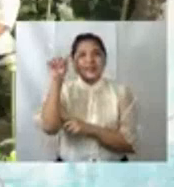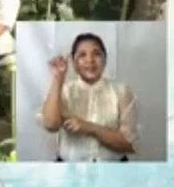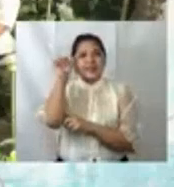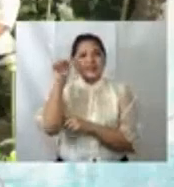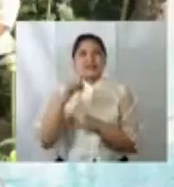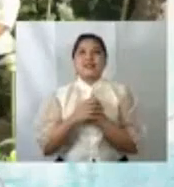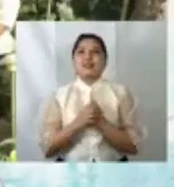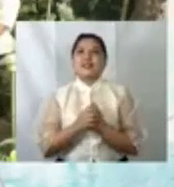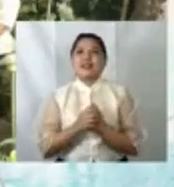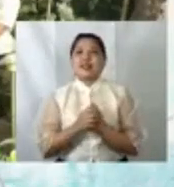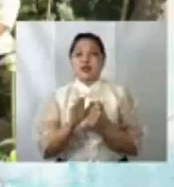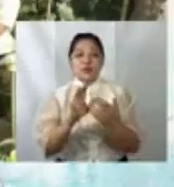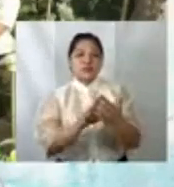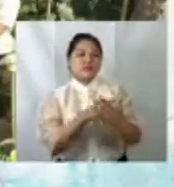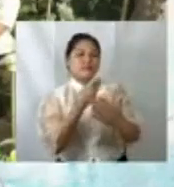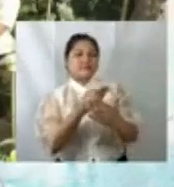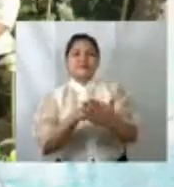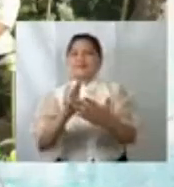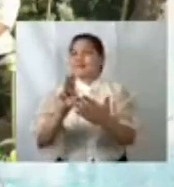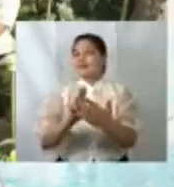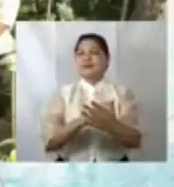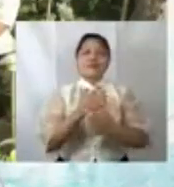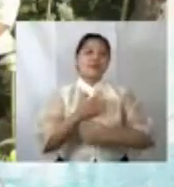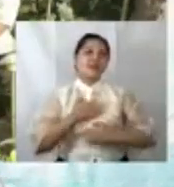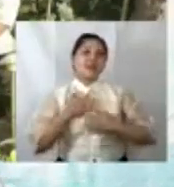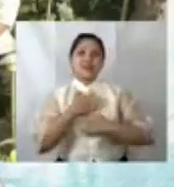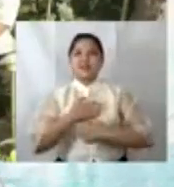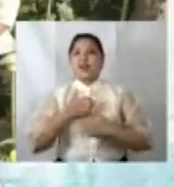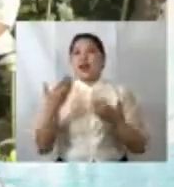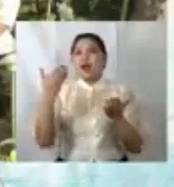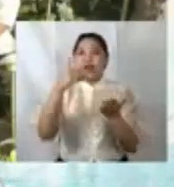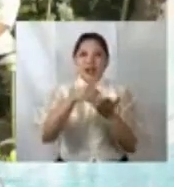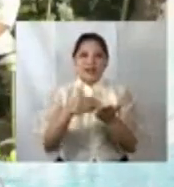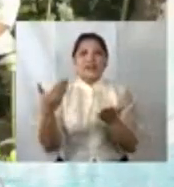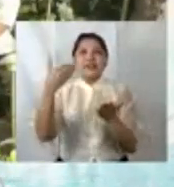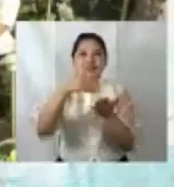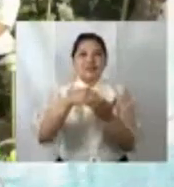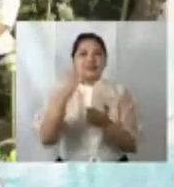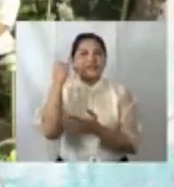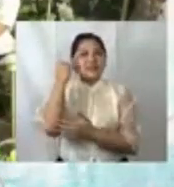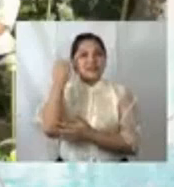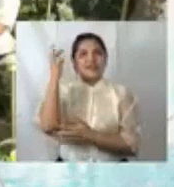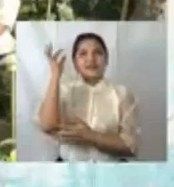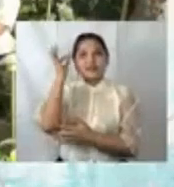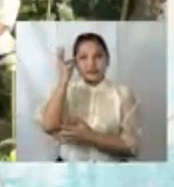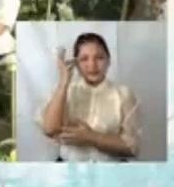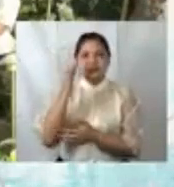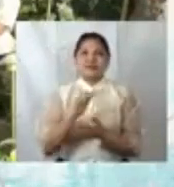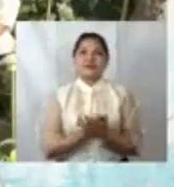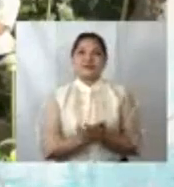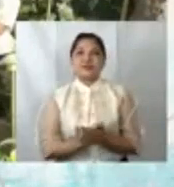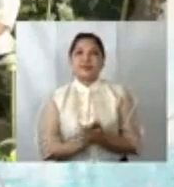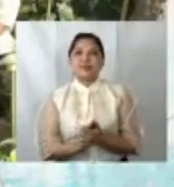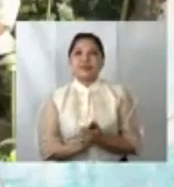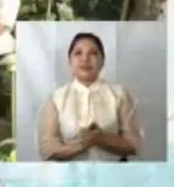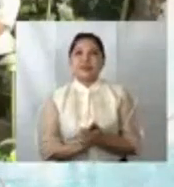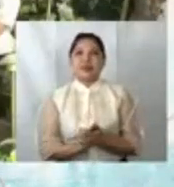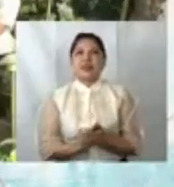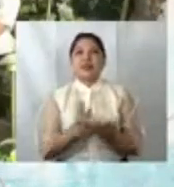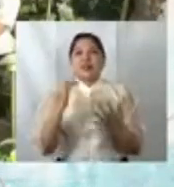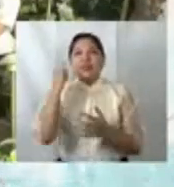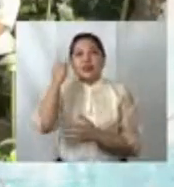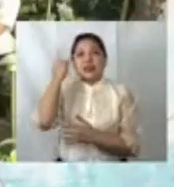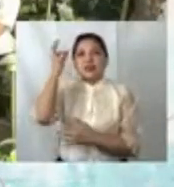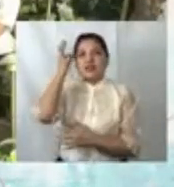doon sa music, ay talaga namang pinaulit-ulit niya si Felipe, si Julian Felipe. Siguro napagod si Julian